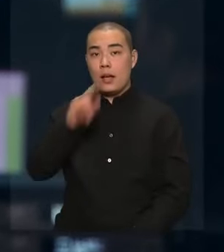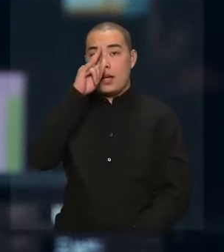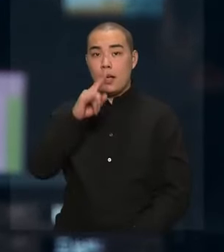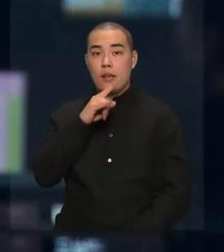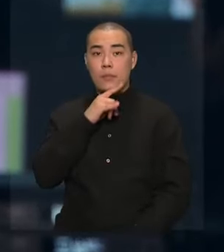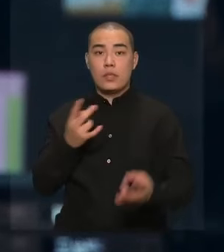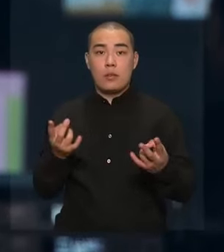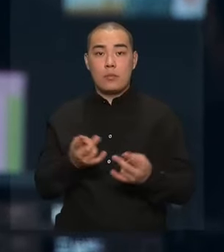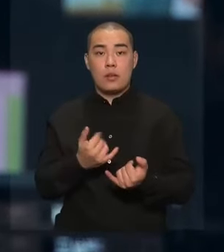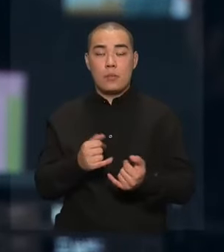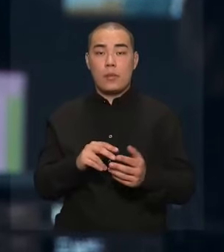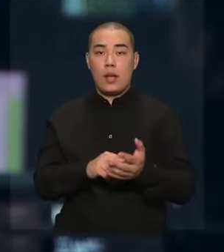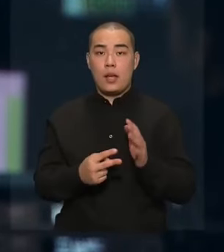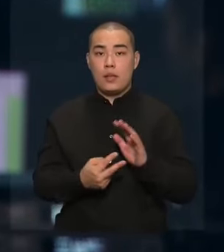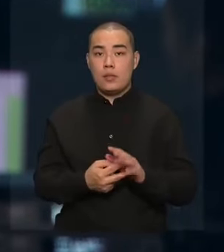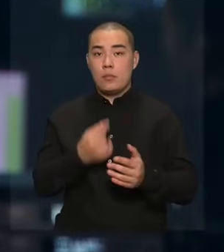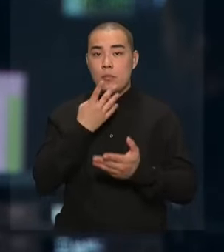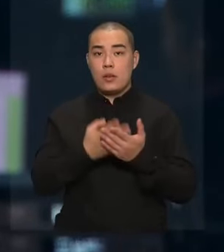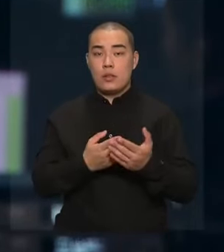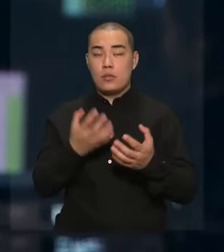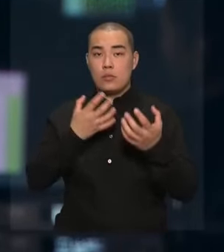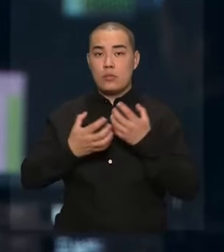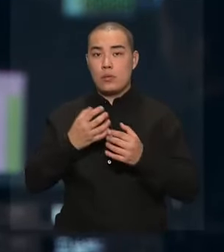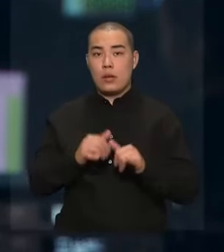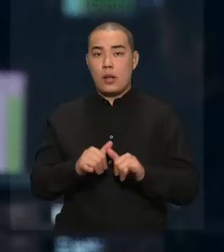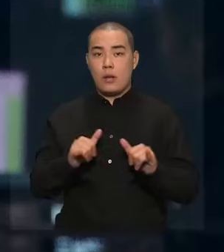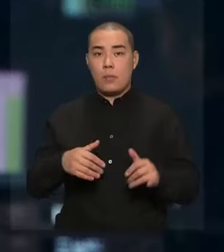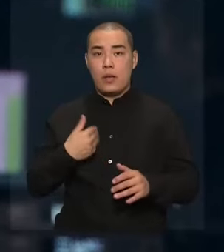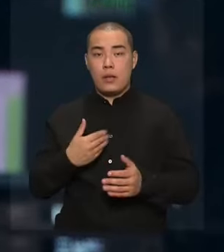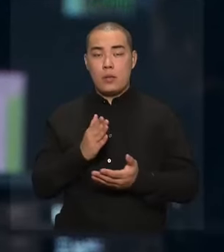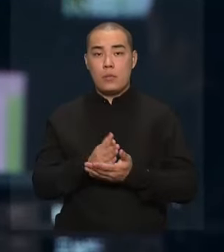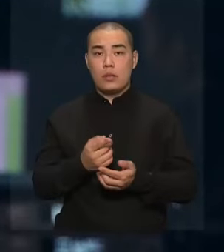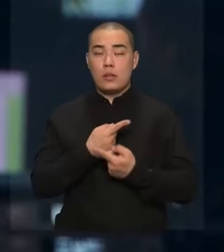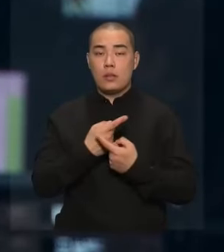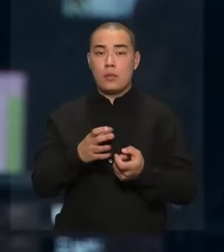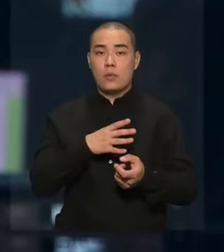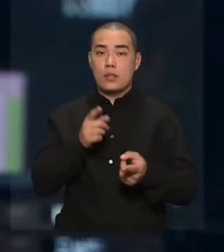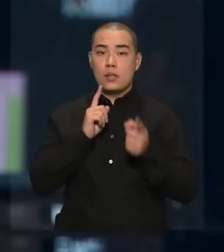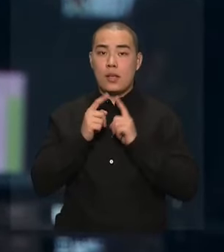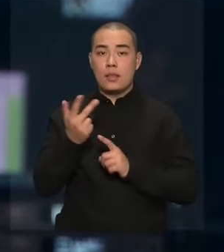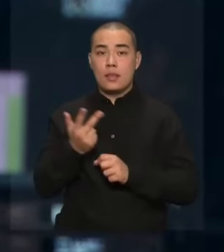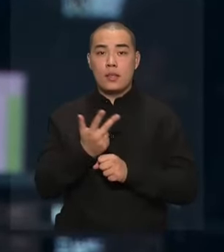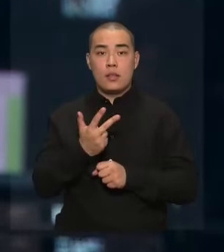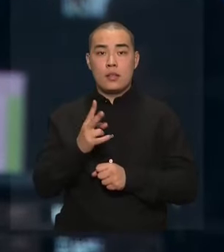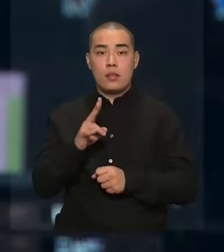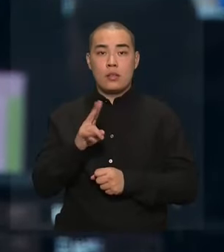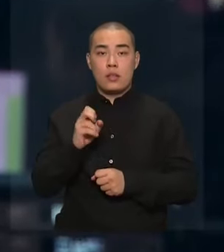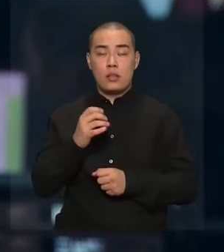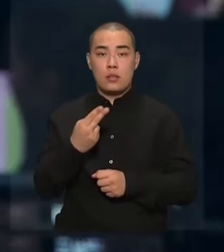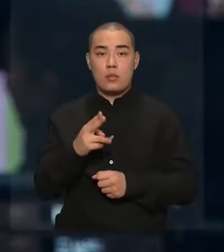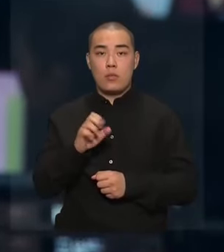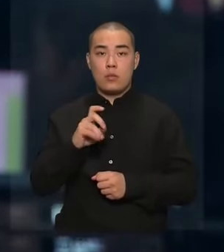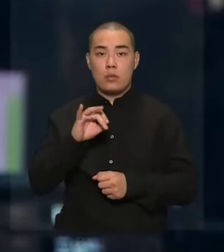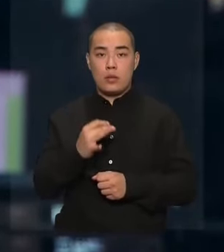Казахстану необходимы проекты, которые дадут серьезный мультипликативный эффект, заявил на заседании третьего национального курултая